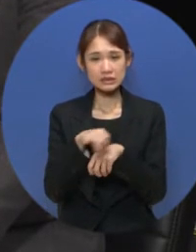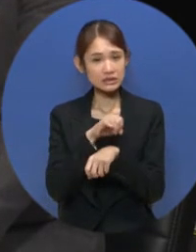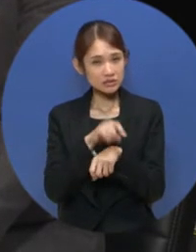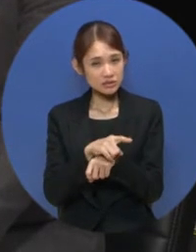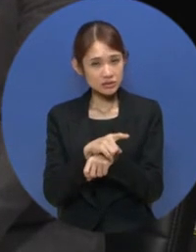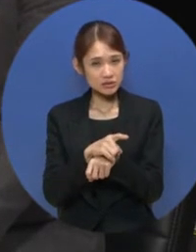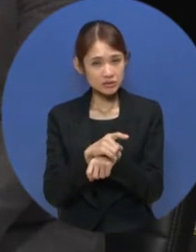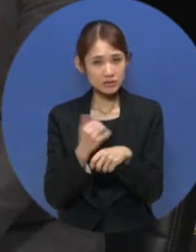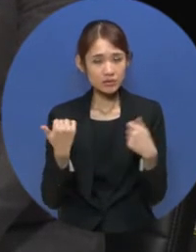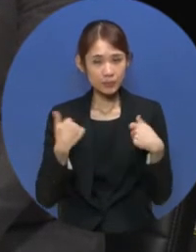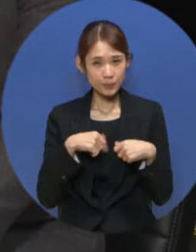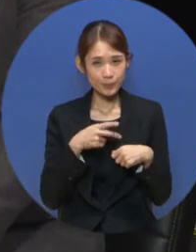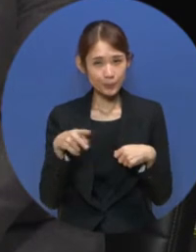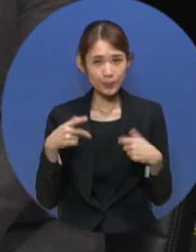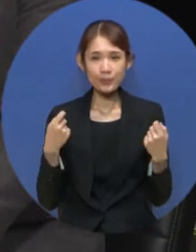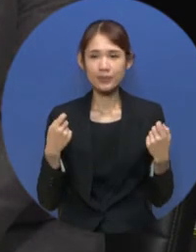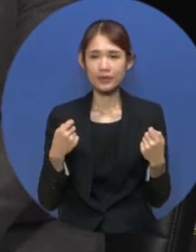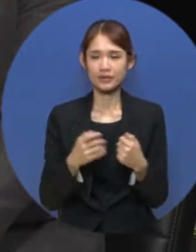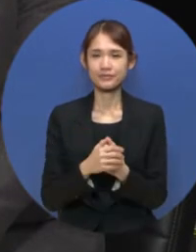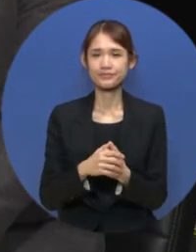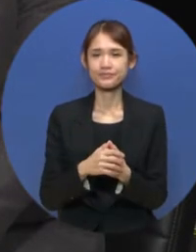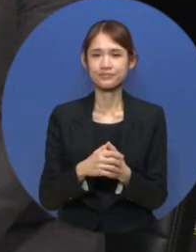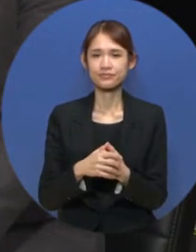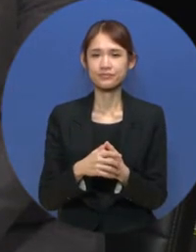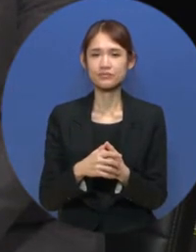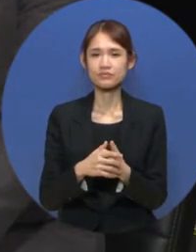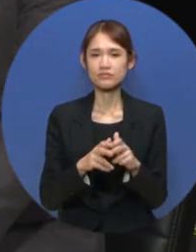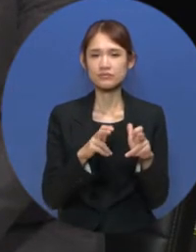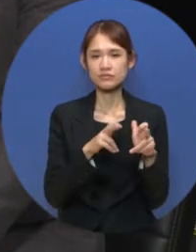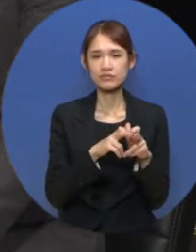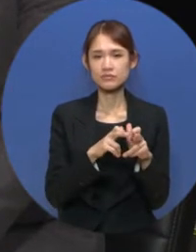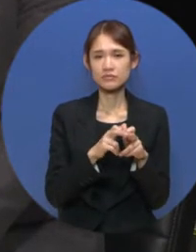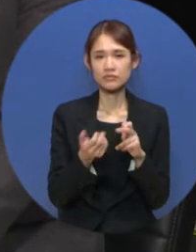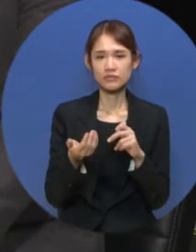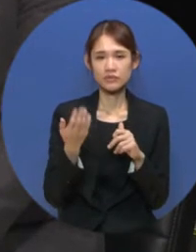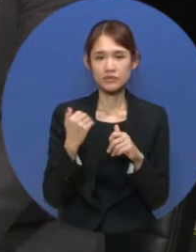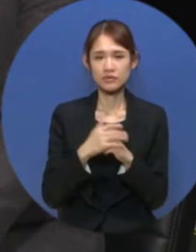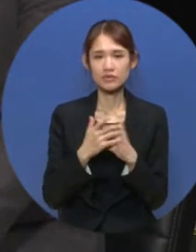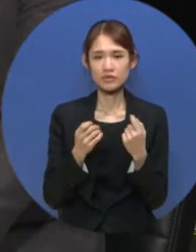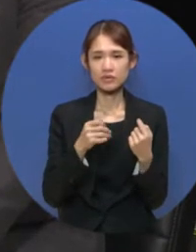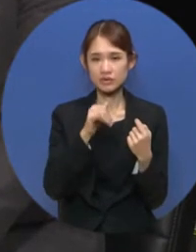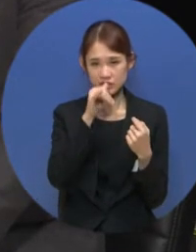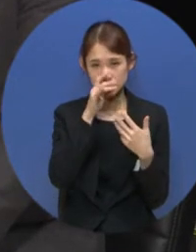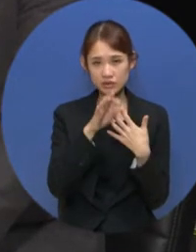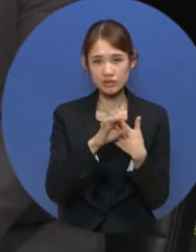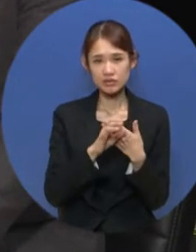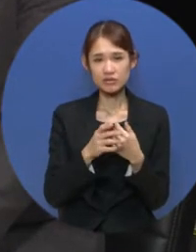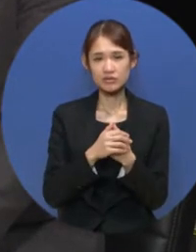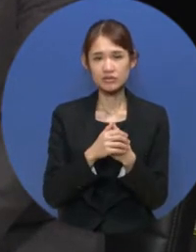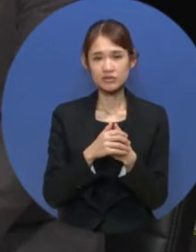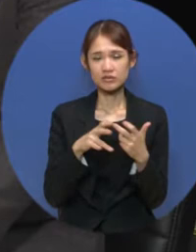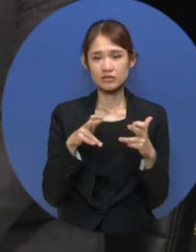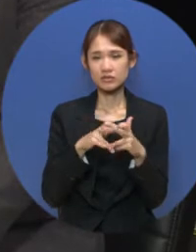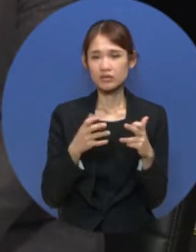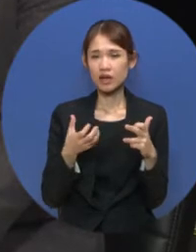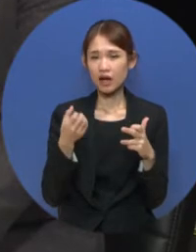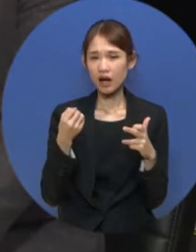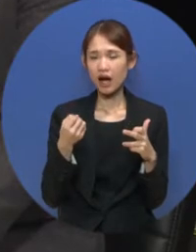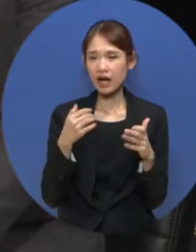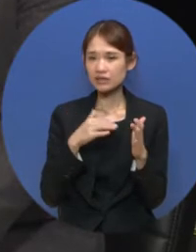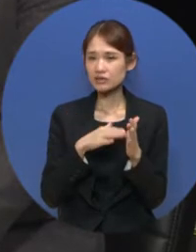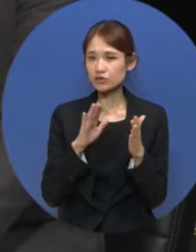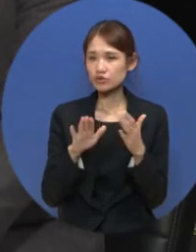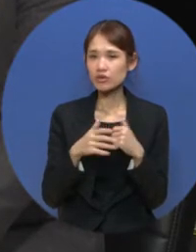이런 것들이 패션이라고 생각을 해요. 네. 근데 장애 이전에는 그런 게 있었다면 사실은 장애